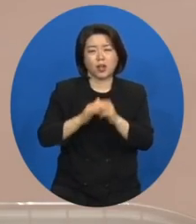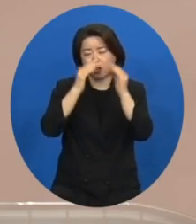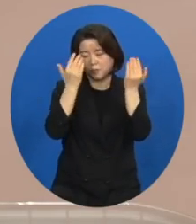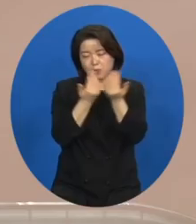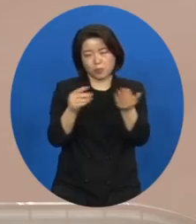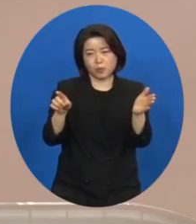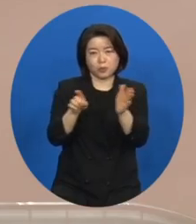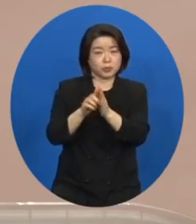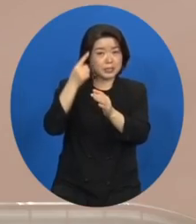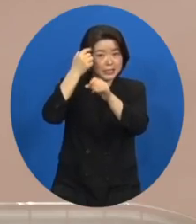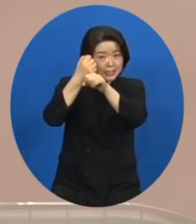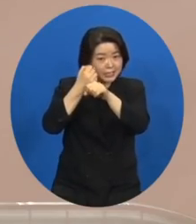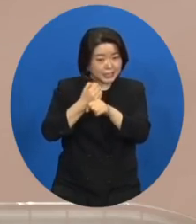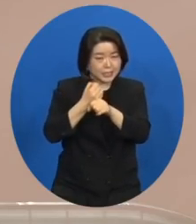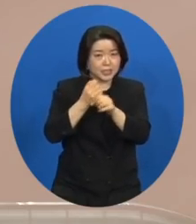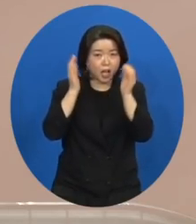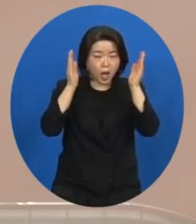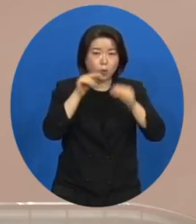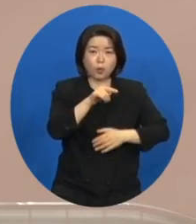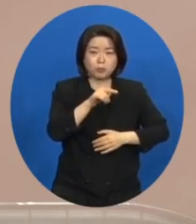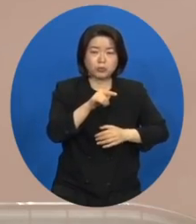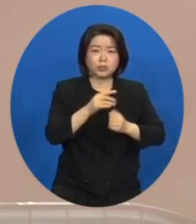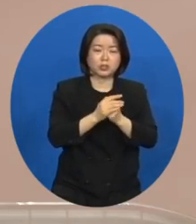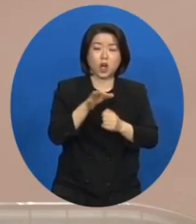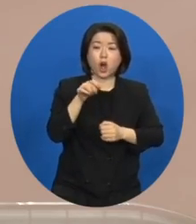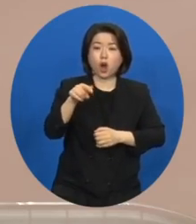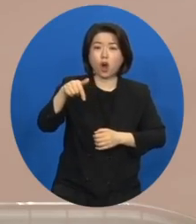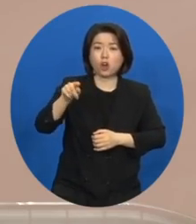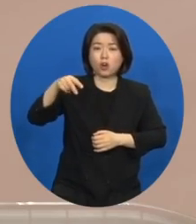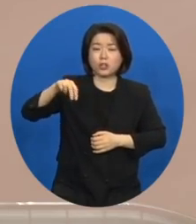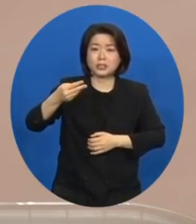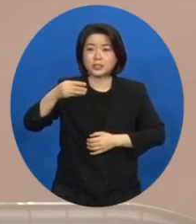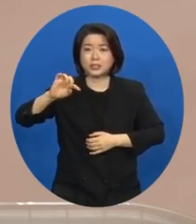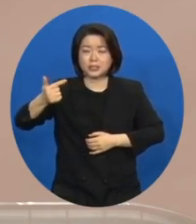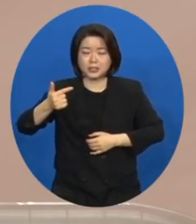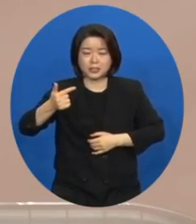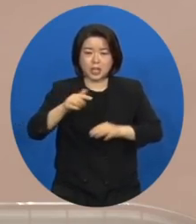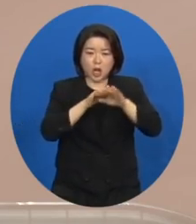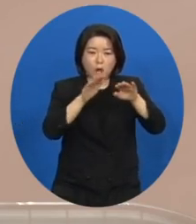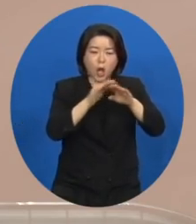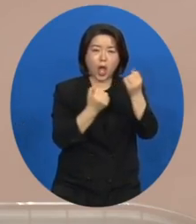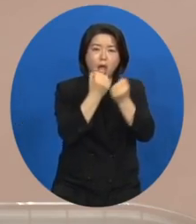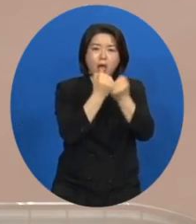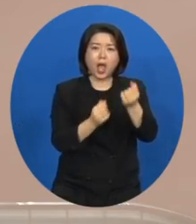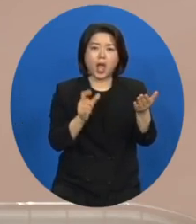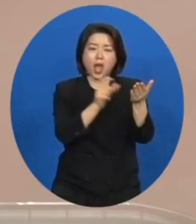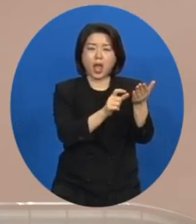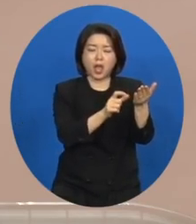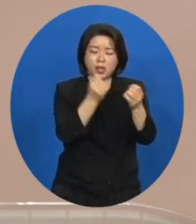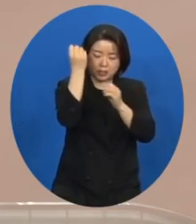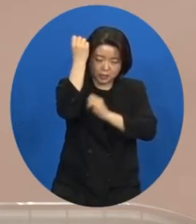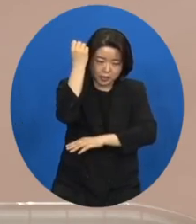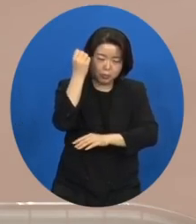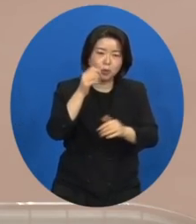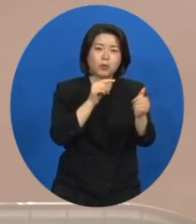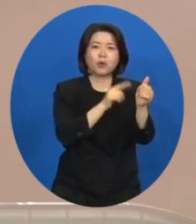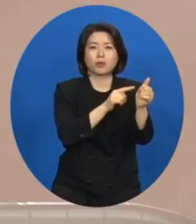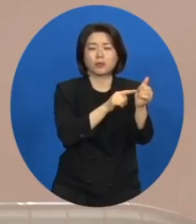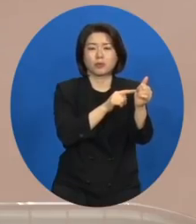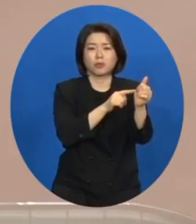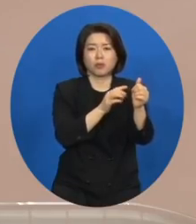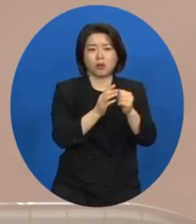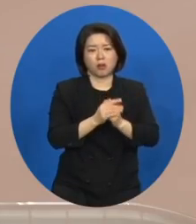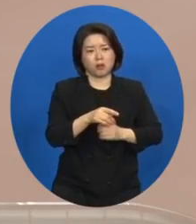신학의 모든 책들은 다 업어 시대 의 주석 일 뿐이다 라고 하잖아요 그만큼 기초를 둔 그 사람 가망이 없던 사람을